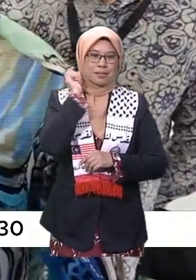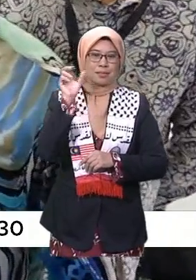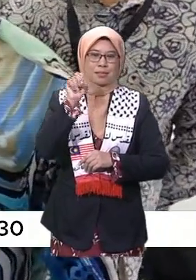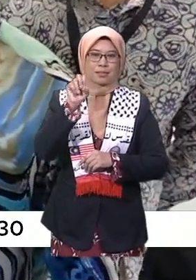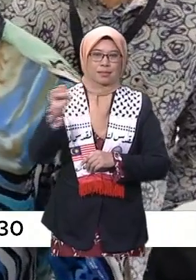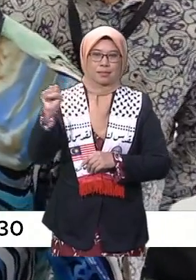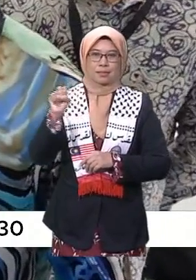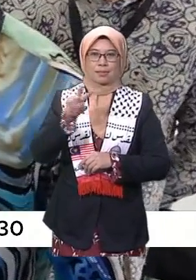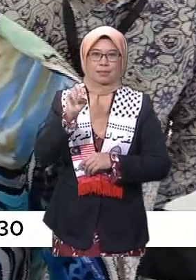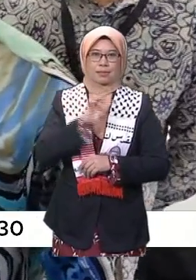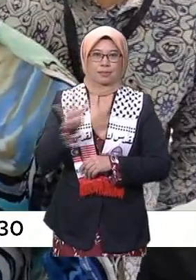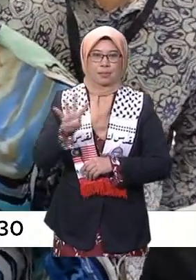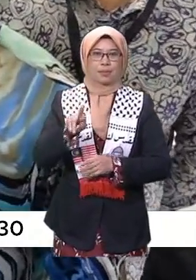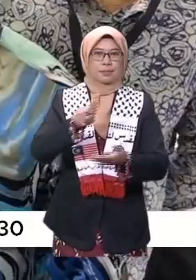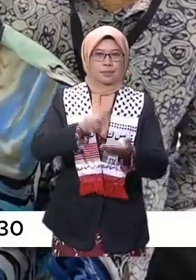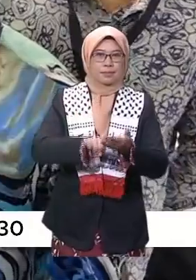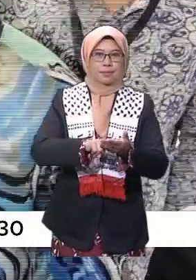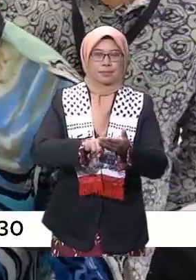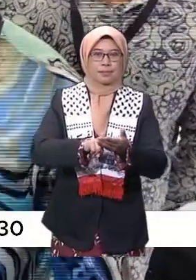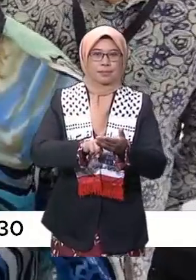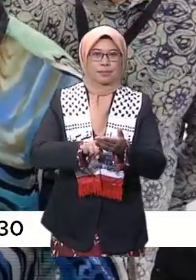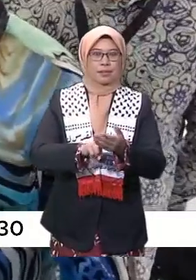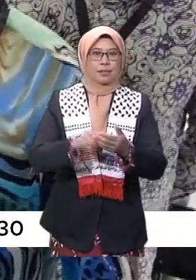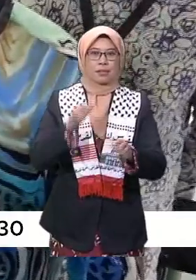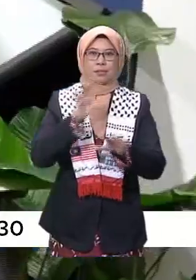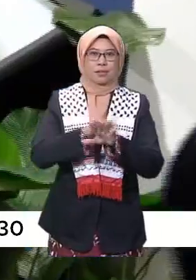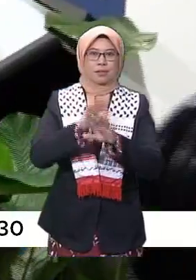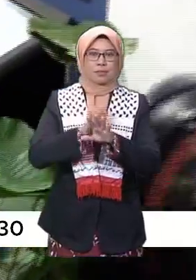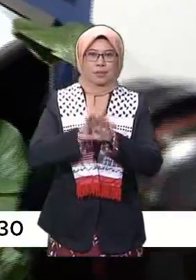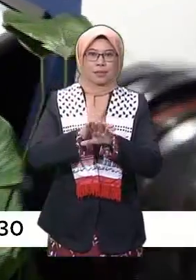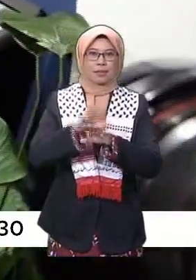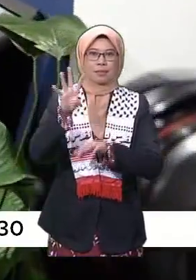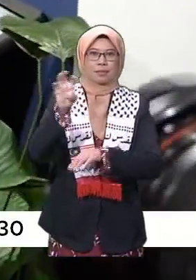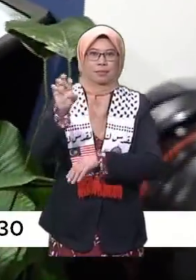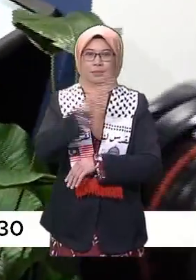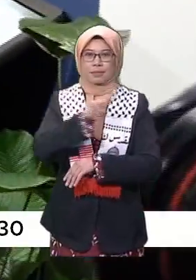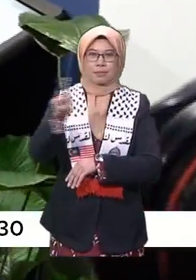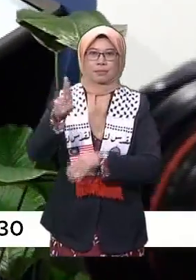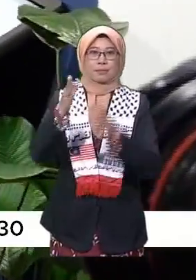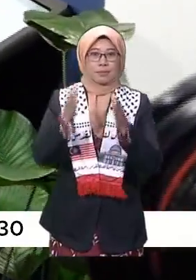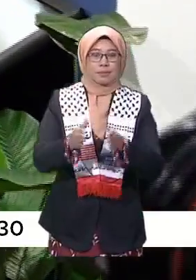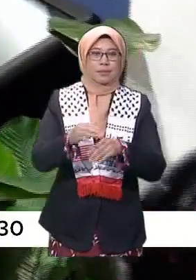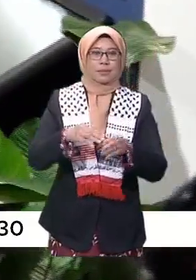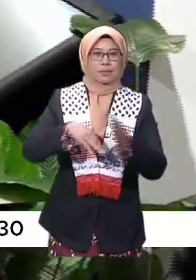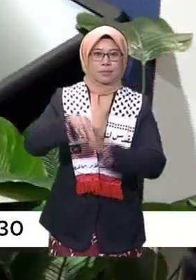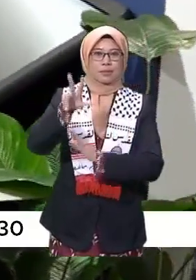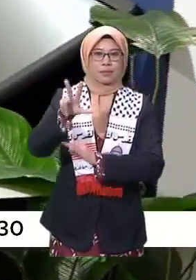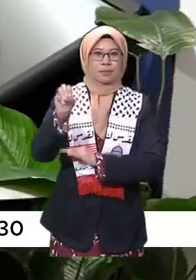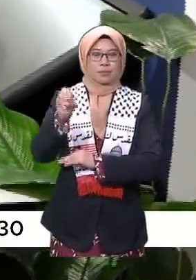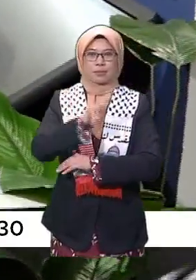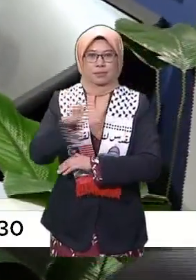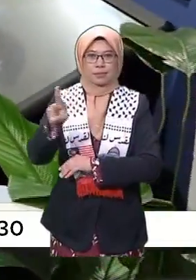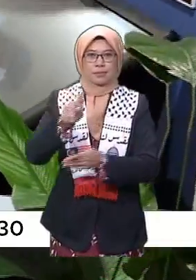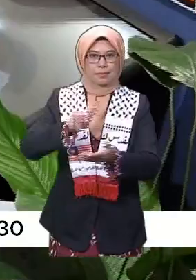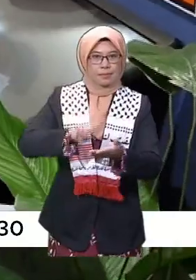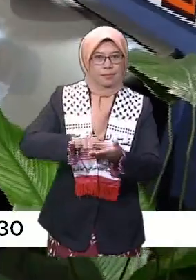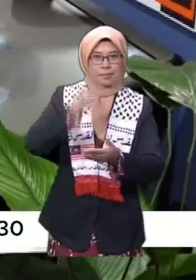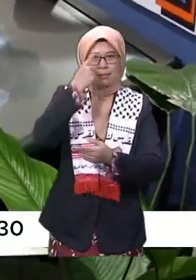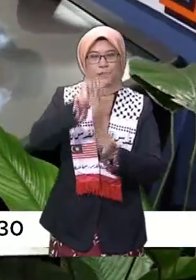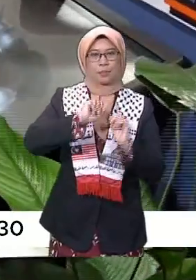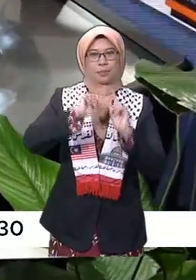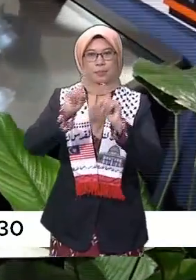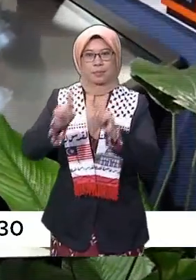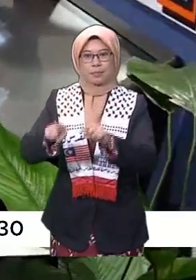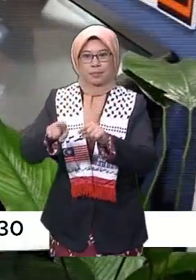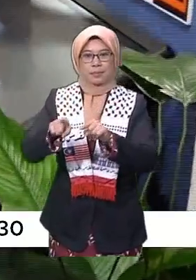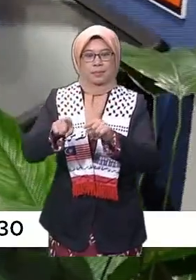SAS 2024 telah merekodkan pendaftaran pengunjung melebihi 40,000 orang, manakala lebih 30,000 orang pengunjung telah mendaftar untuk hadir